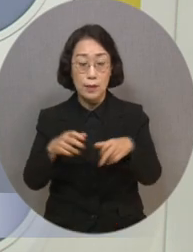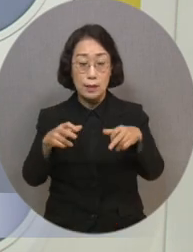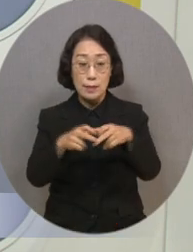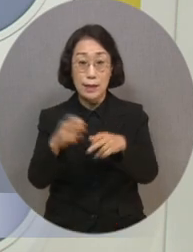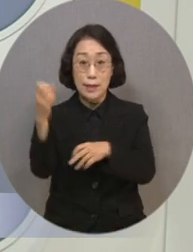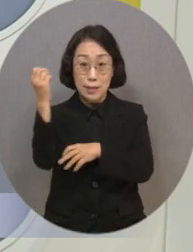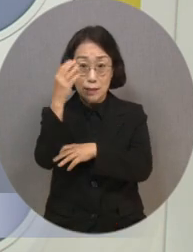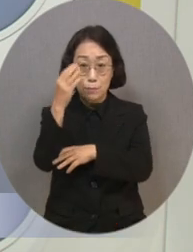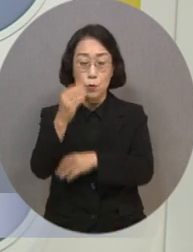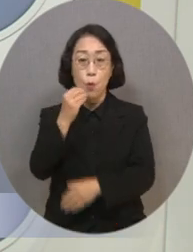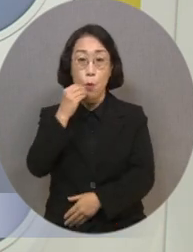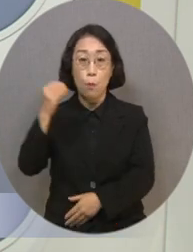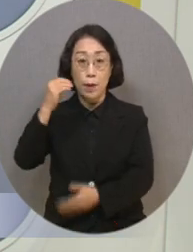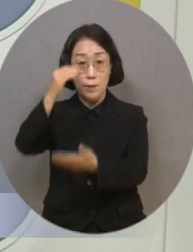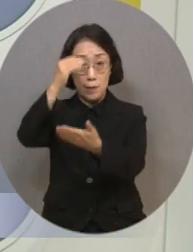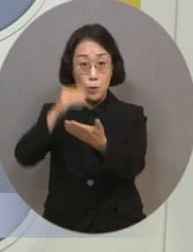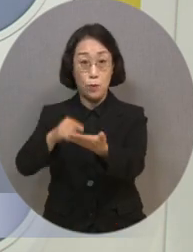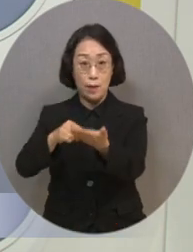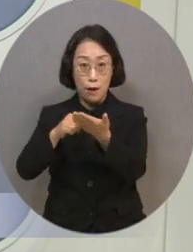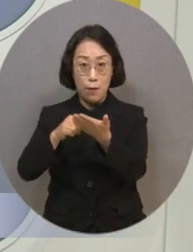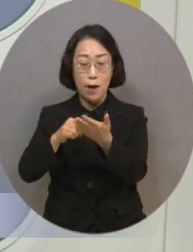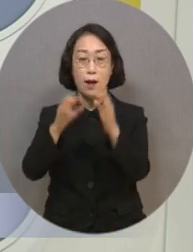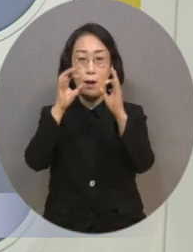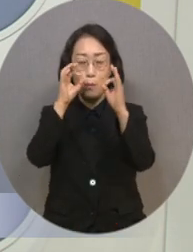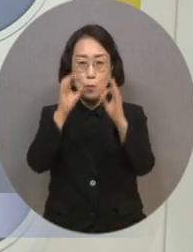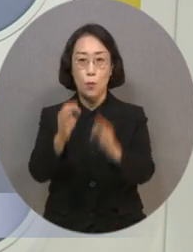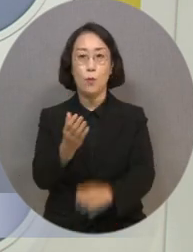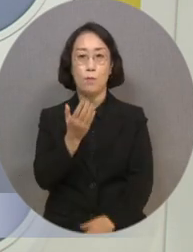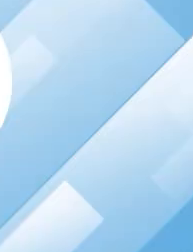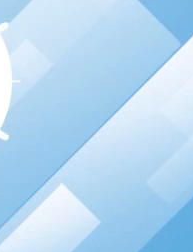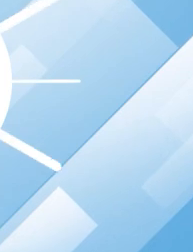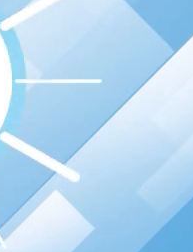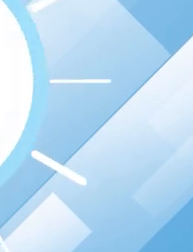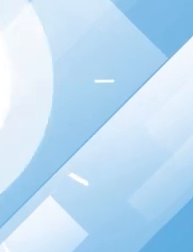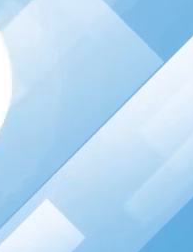신문과 웰페어 뉴스 홈페이지를 통해 확인할 수